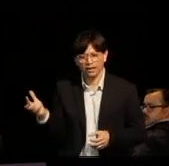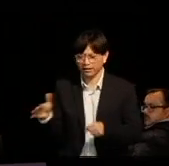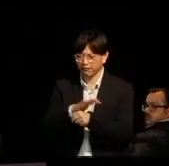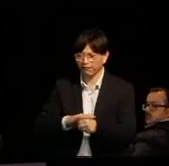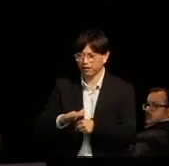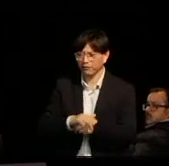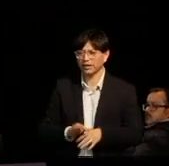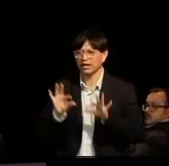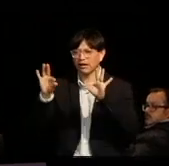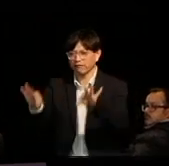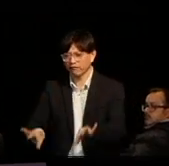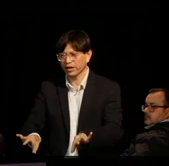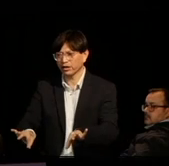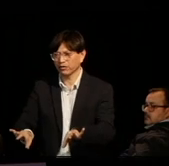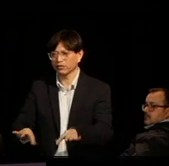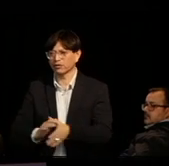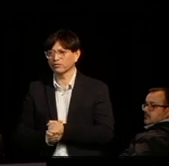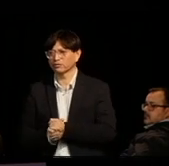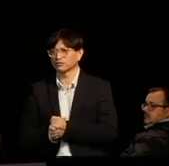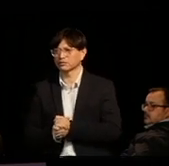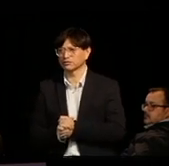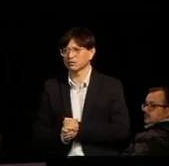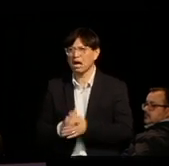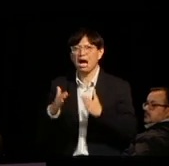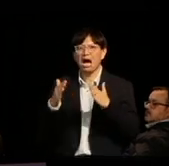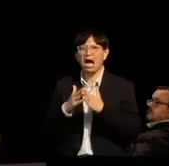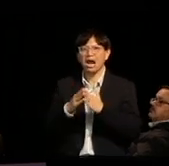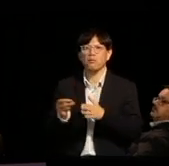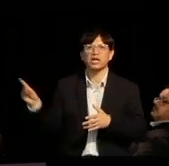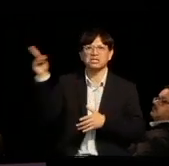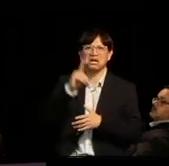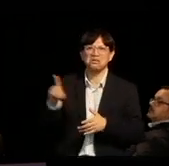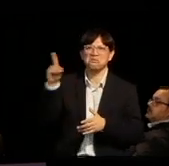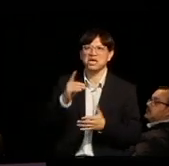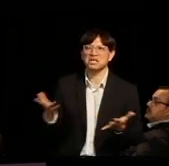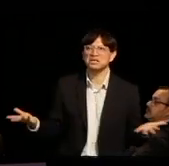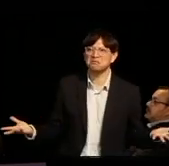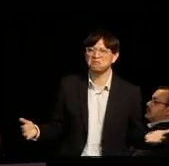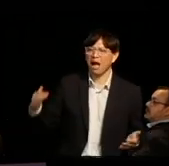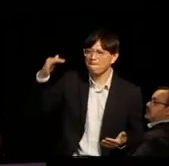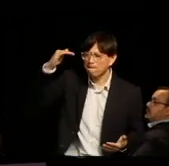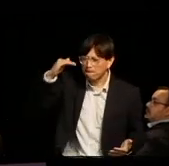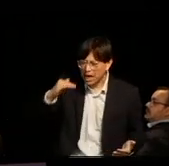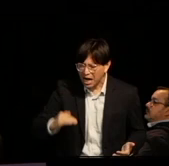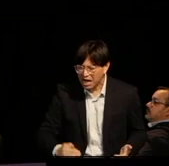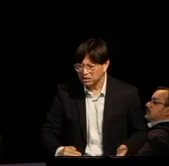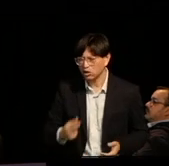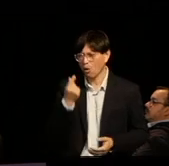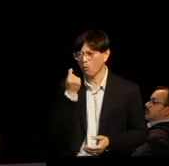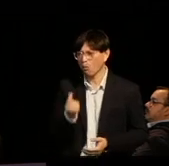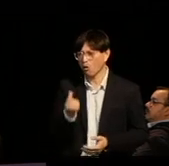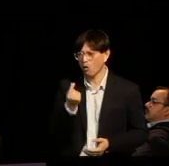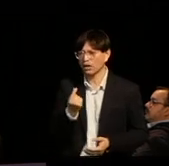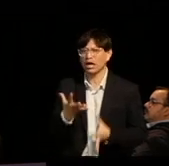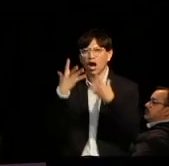frequentano regolarmente la Messa domenicale una percentuale bassa quante famiglie